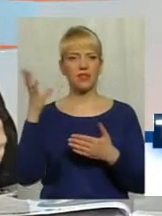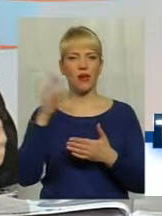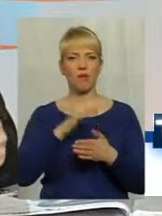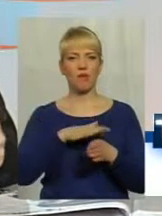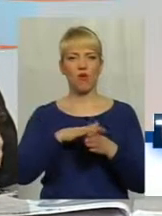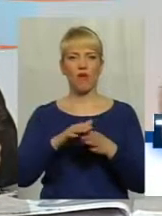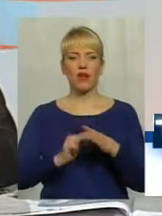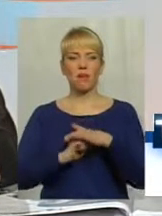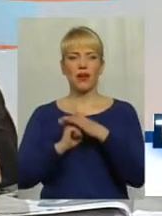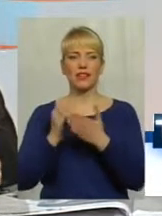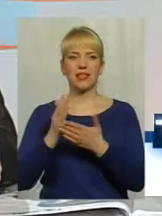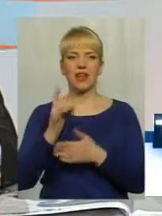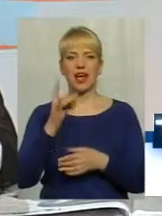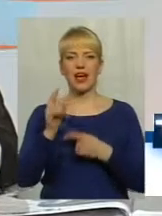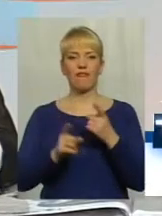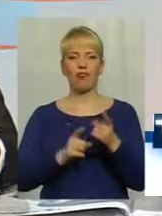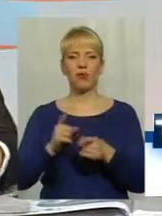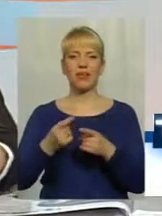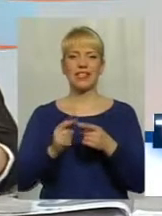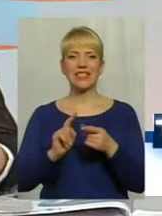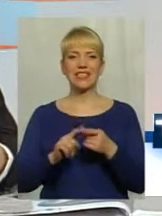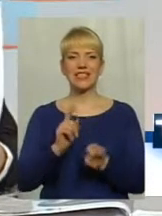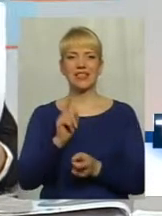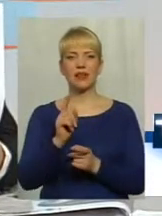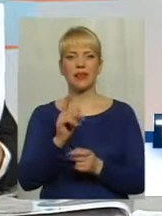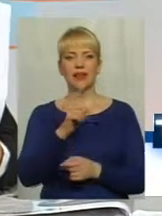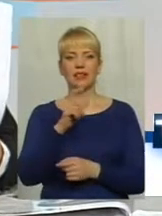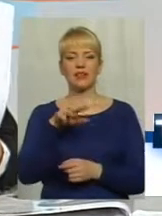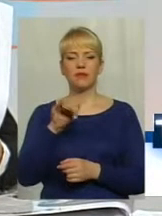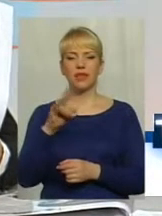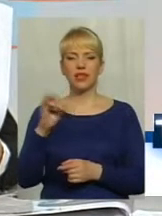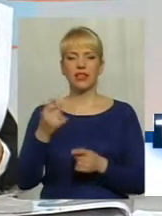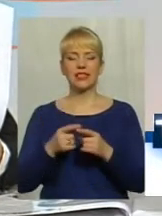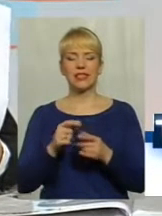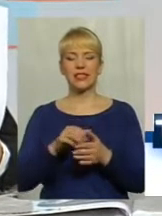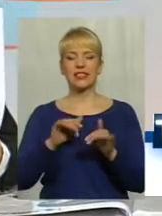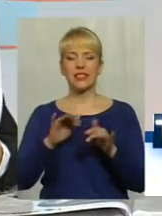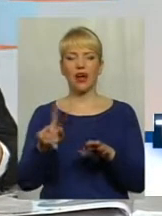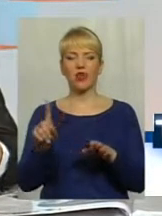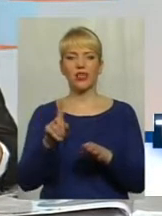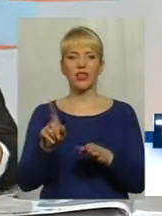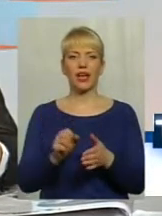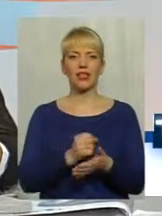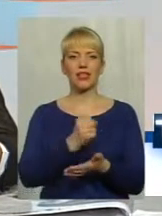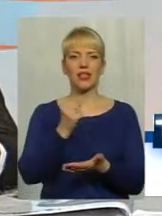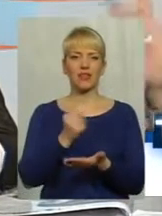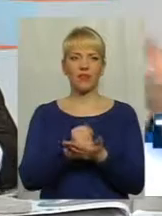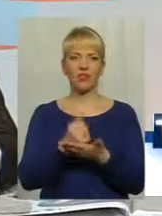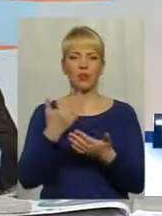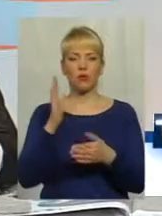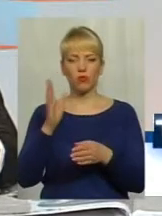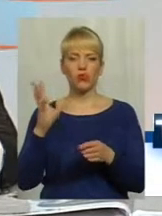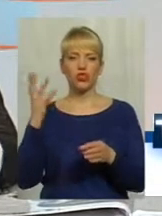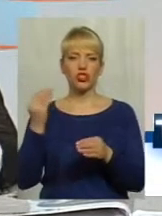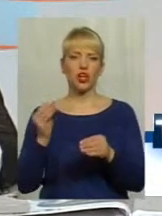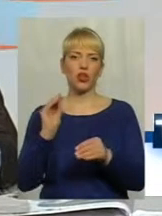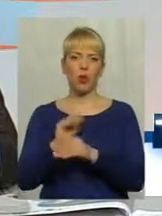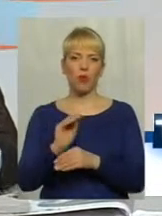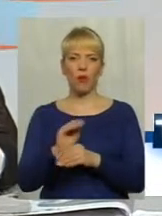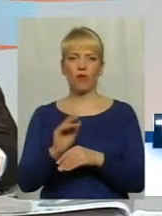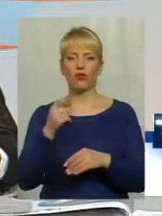і знову реформація – це зміни. І оці, що вже заходи затверджені, вони будуть доповнюватися. Тому що, ось пан Валерій говорив про